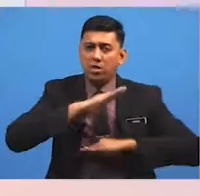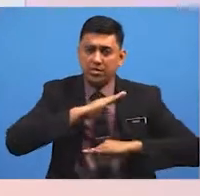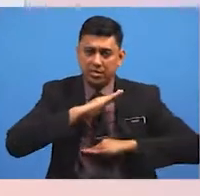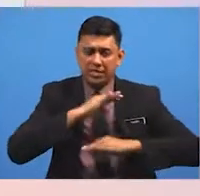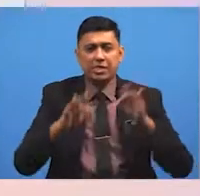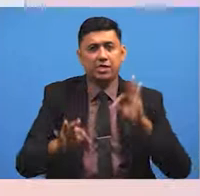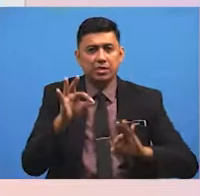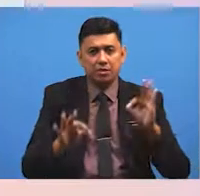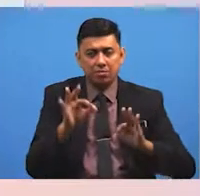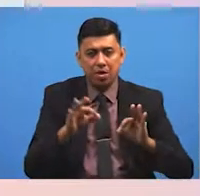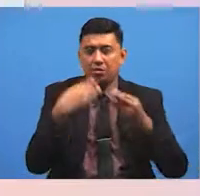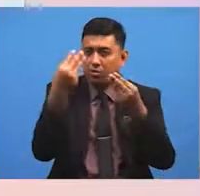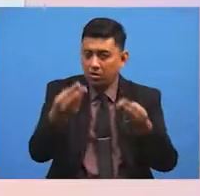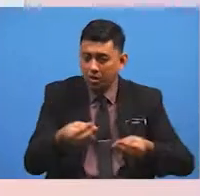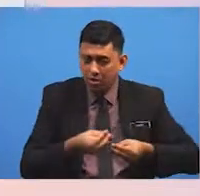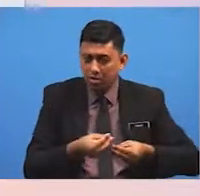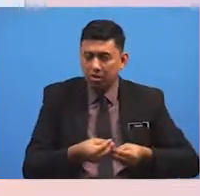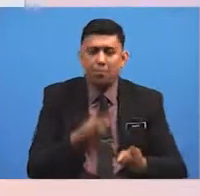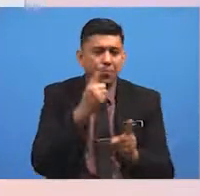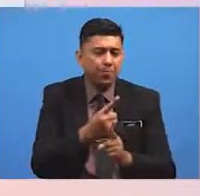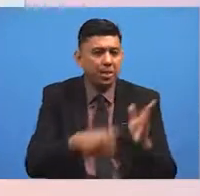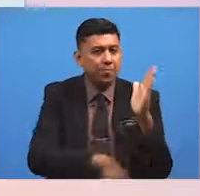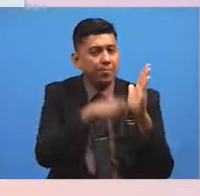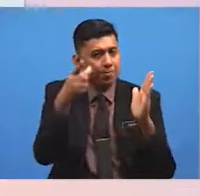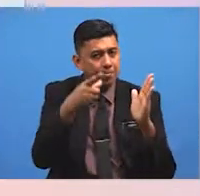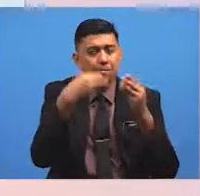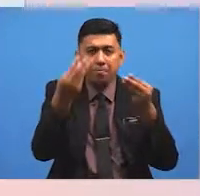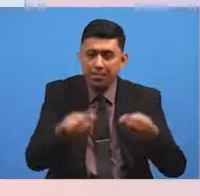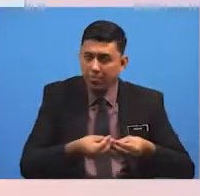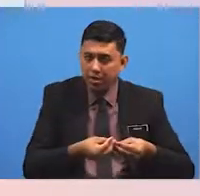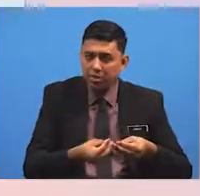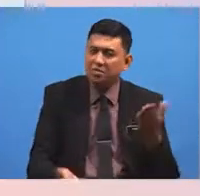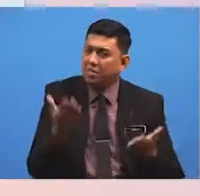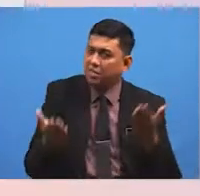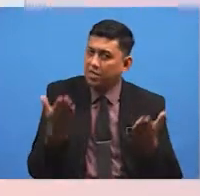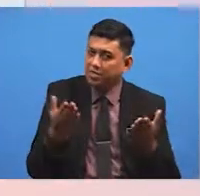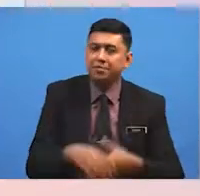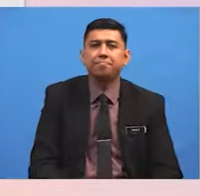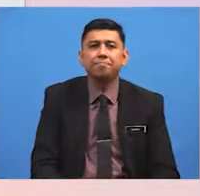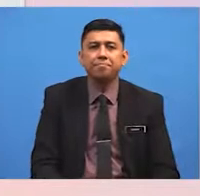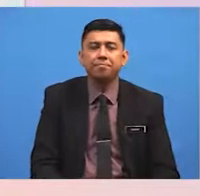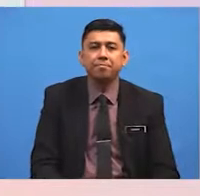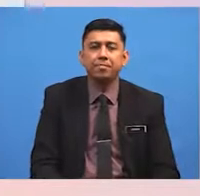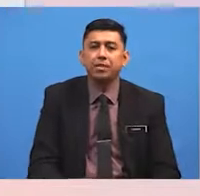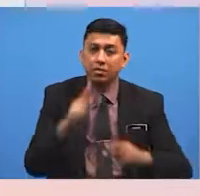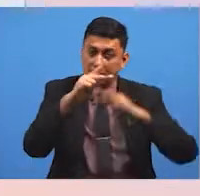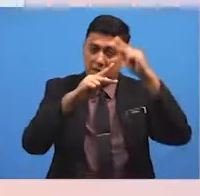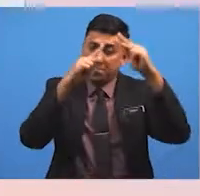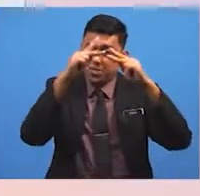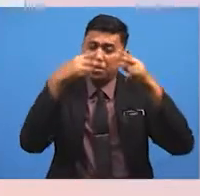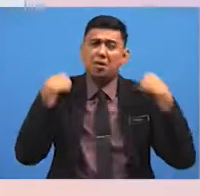jika penerima Eigner melebihi penerimaan yang dijaga prestasi